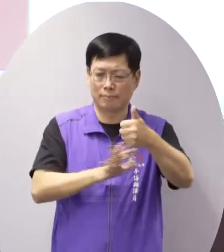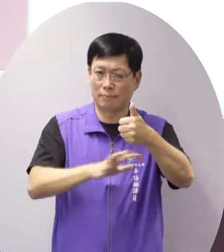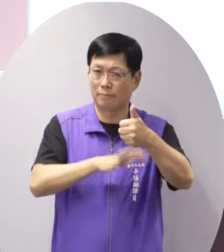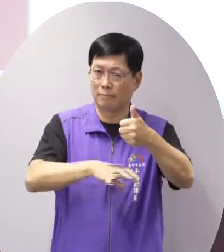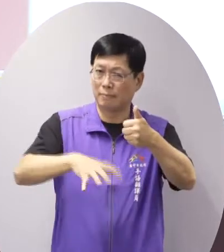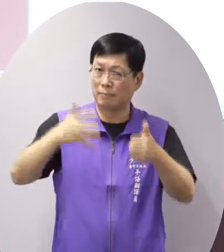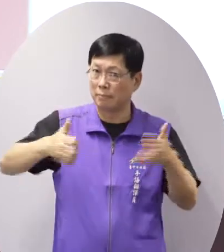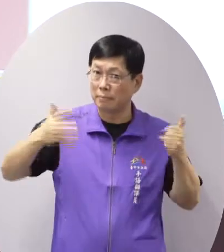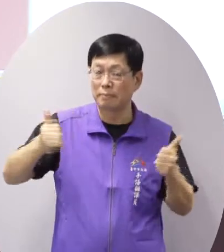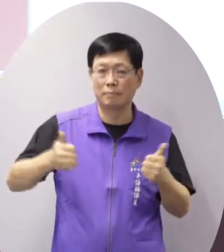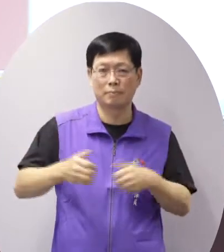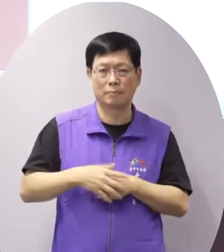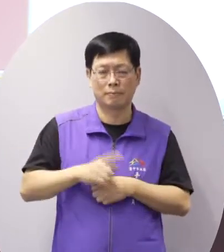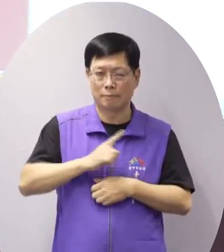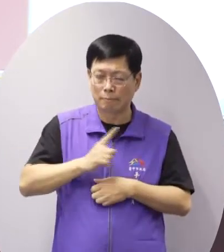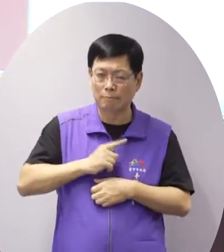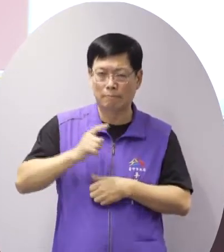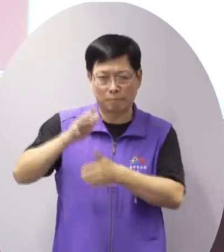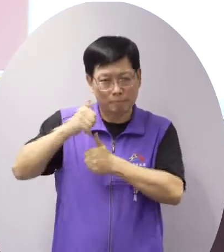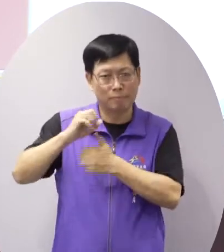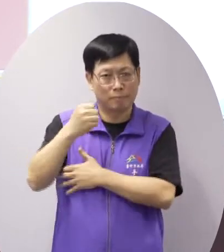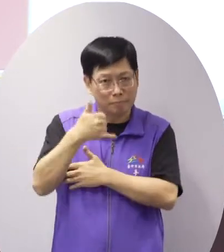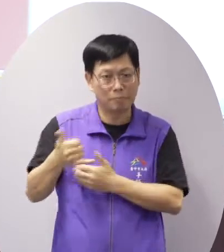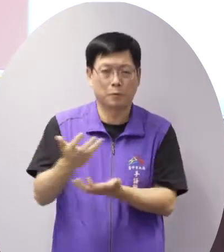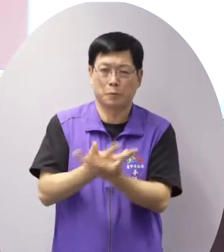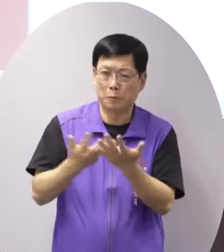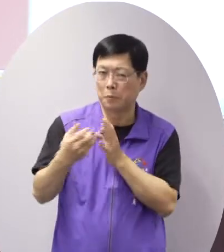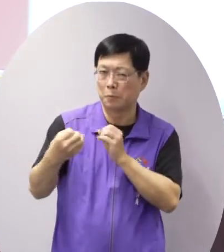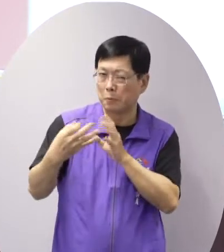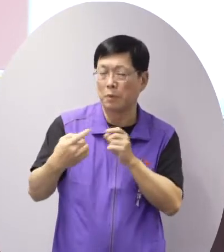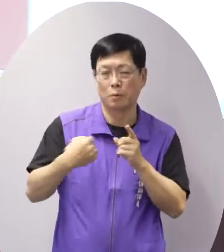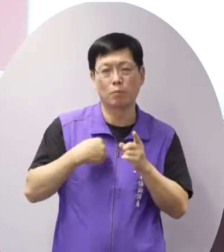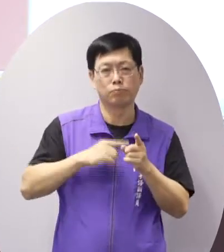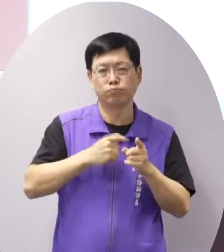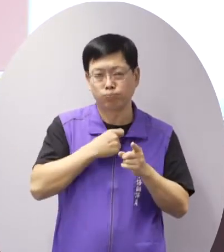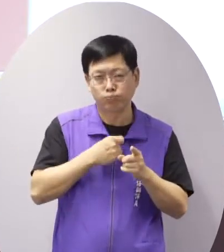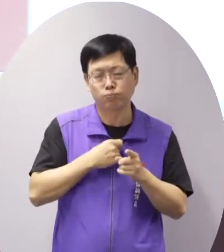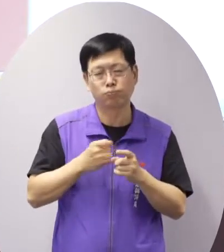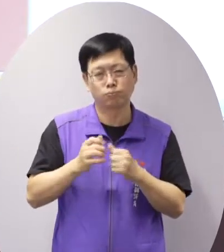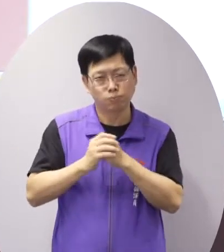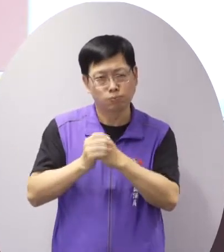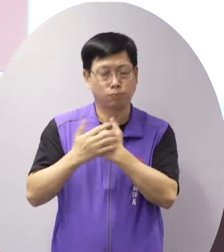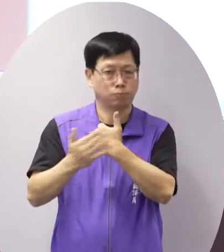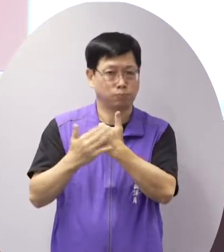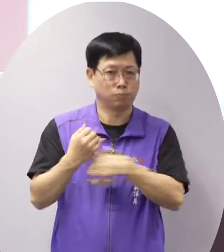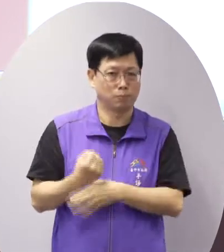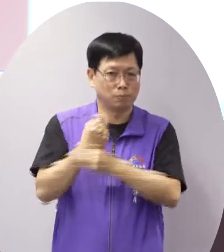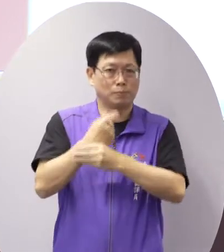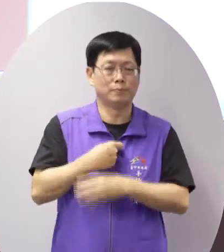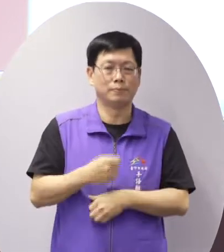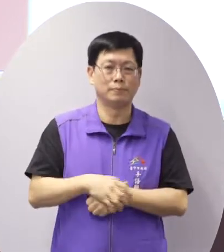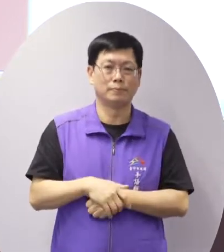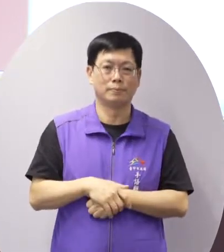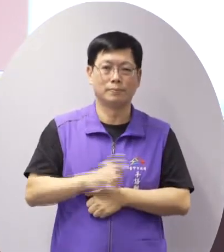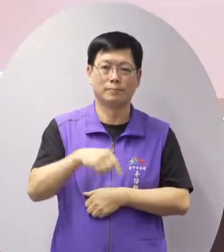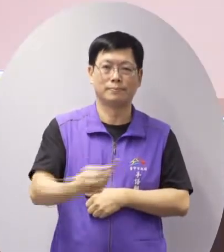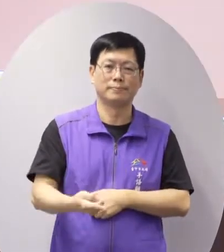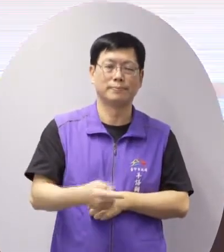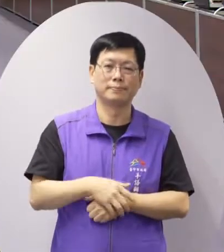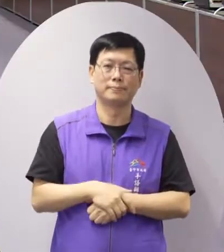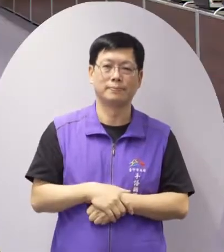长们去跟加强跟议员的沟通哦，说我们的案子请他们一定要务必要支持。好，下